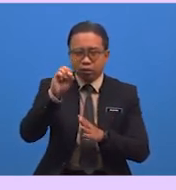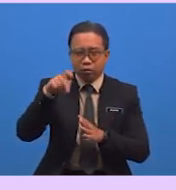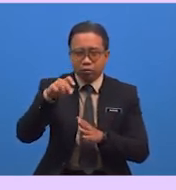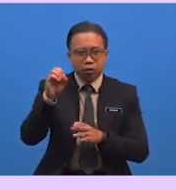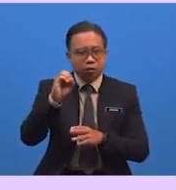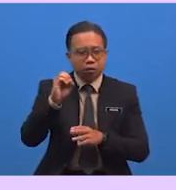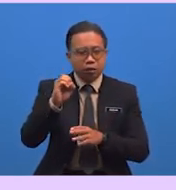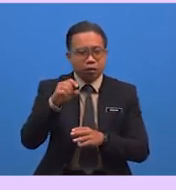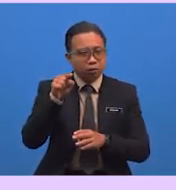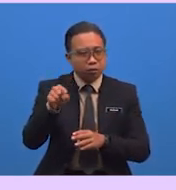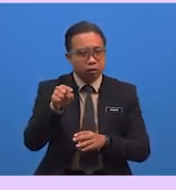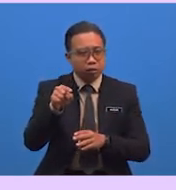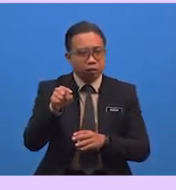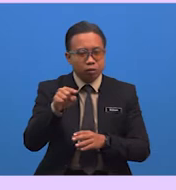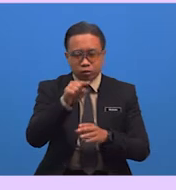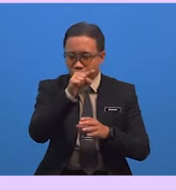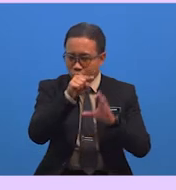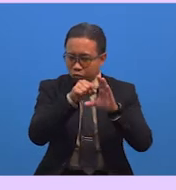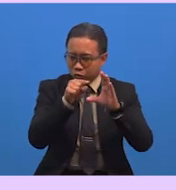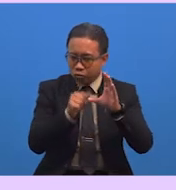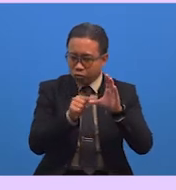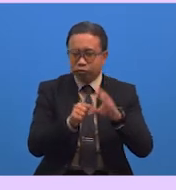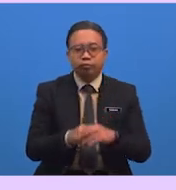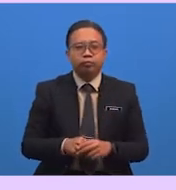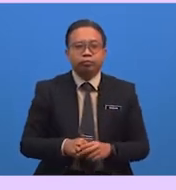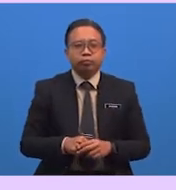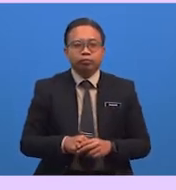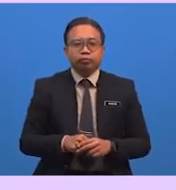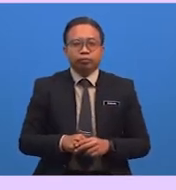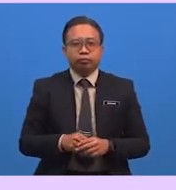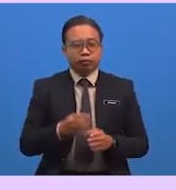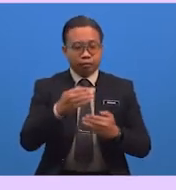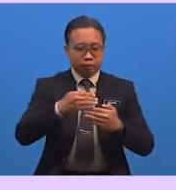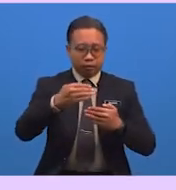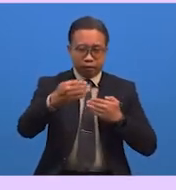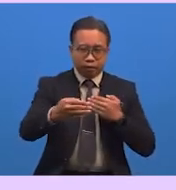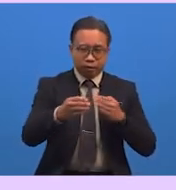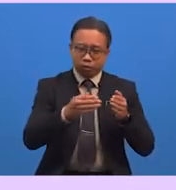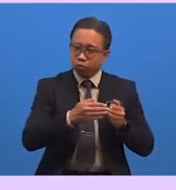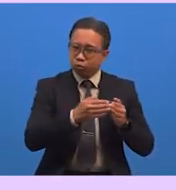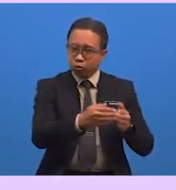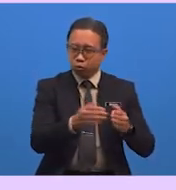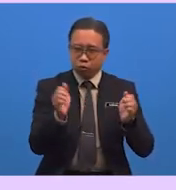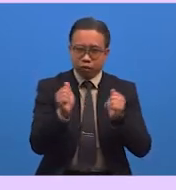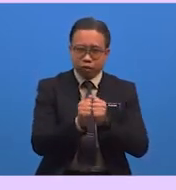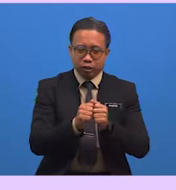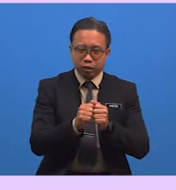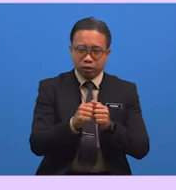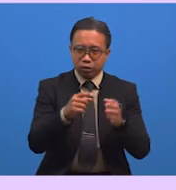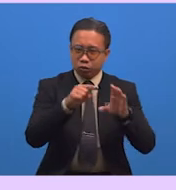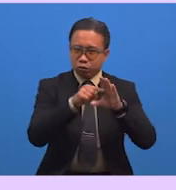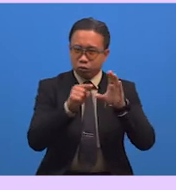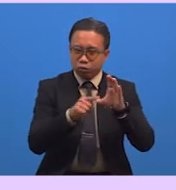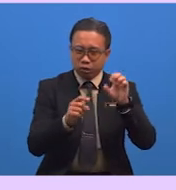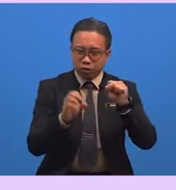yang tidak ditanda dengan sebarang sudut merupakan sudut bertentang bucu dengan sudut